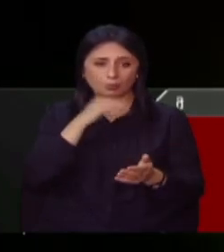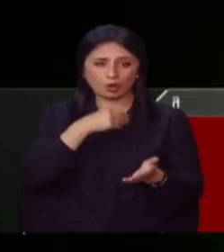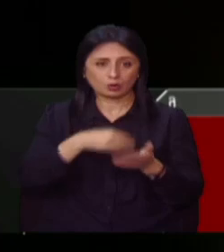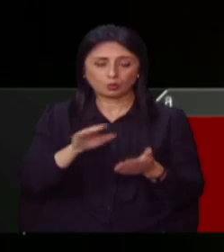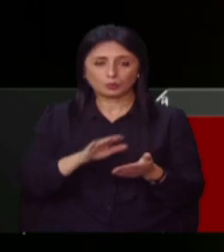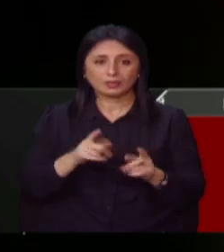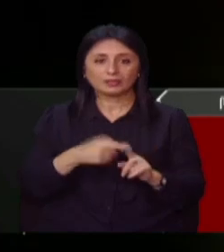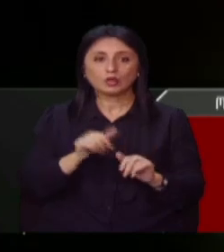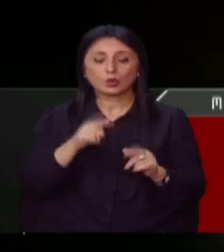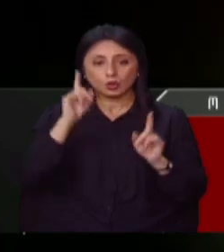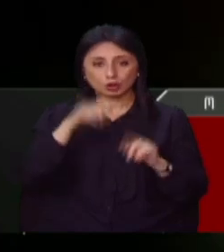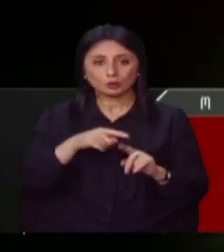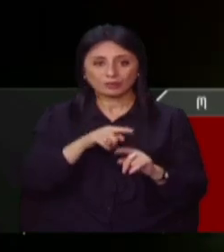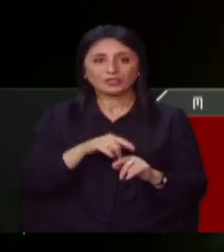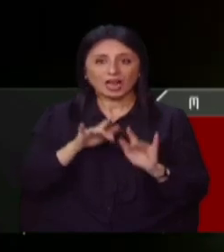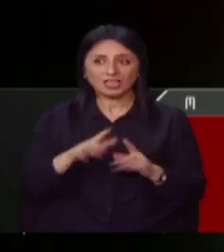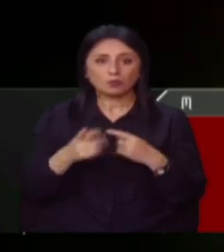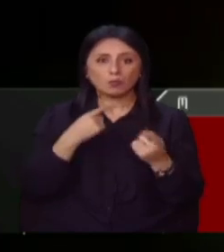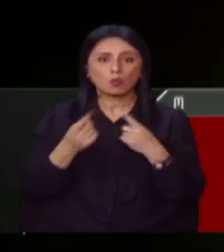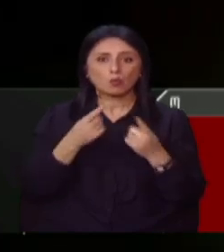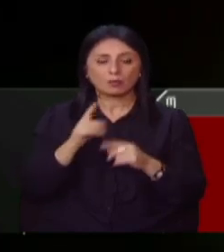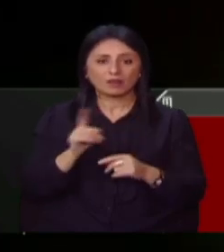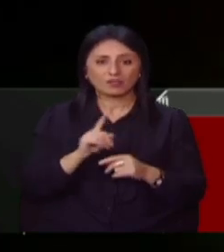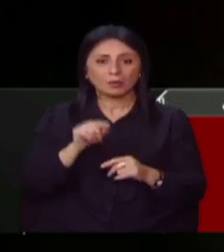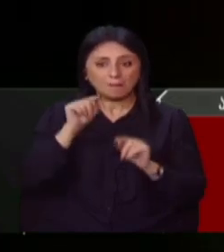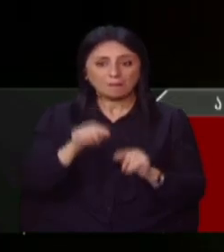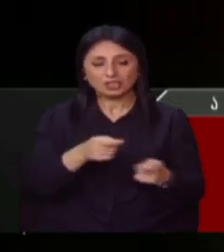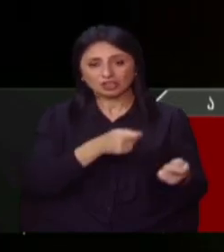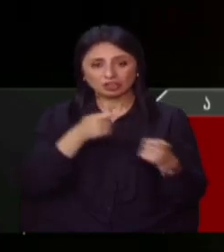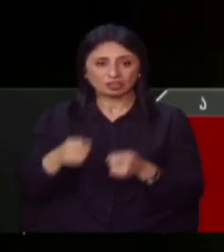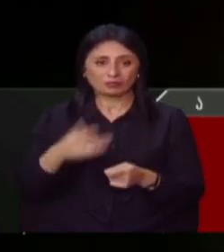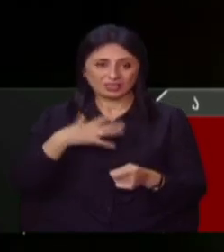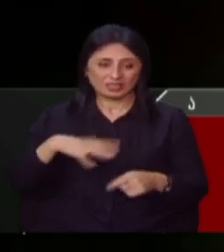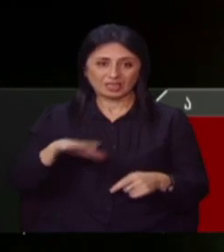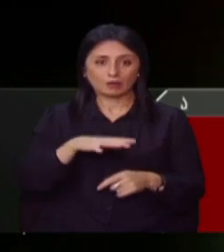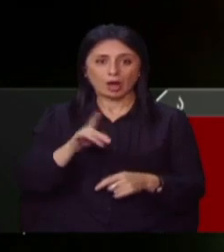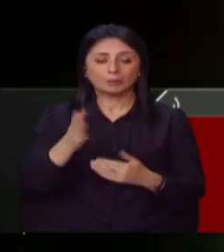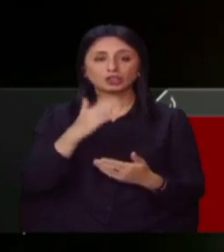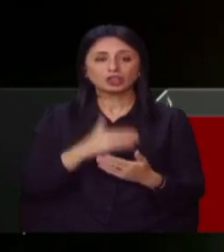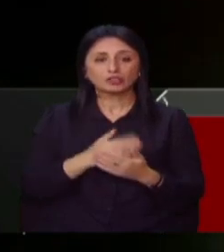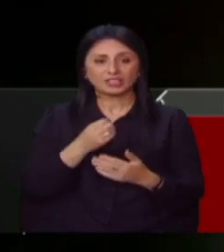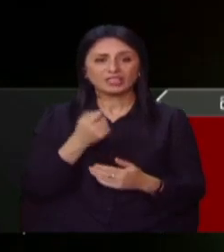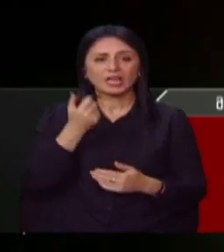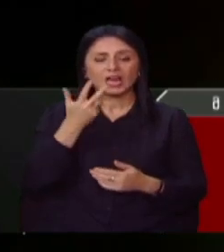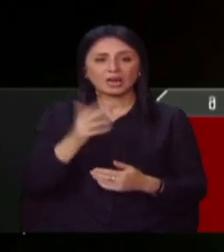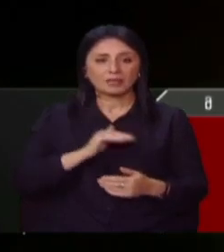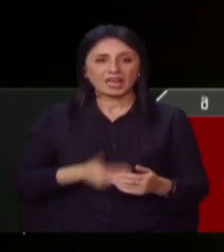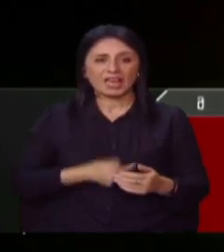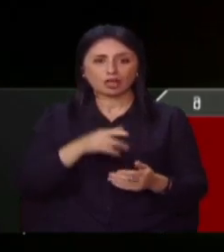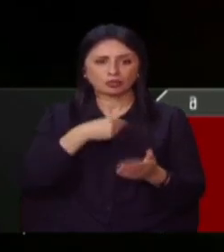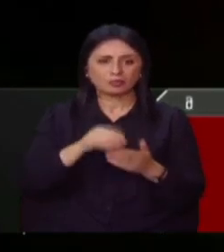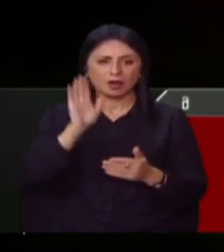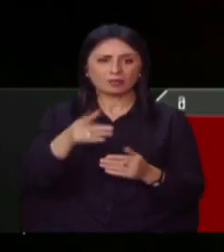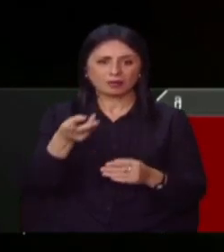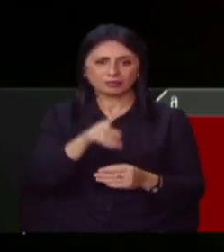tumsa rogorc tsnobilia is atsarmoebda molaparakebebs rom mashinve chamoetana es khelnatseri amis shemdeg kidev randomime kerzo